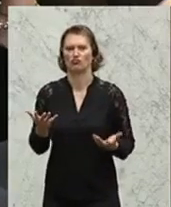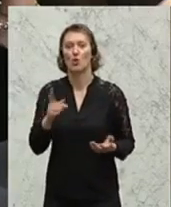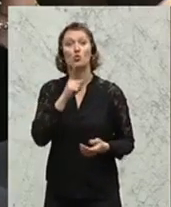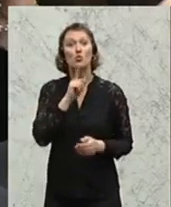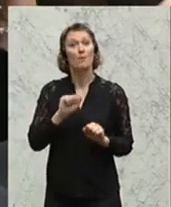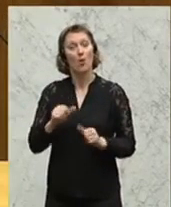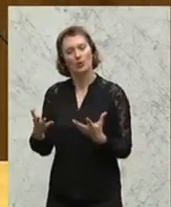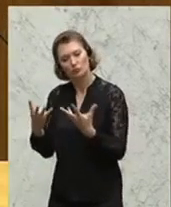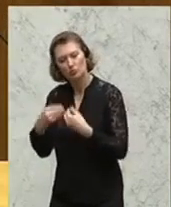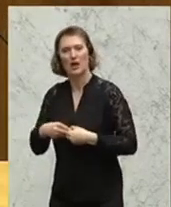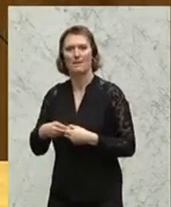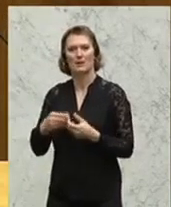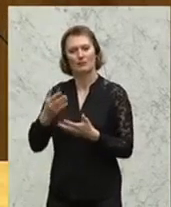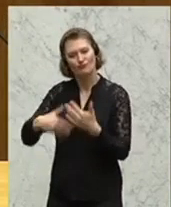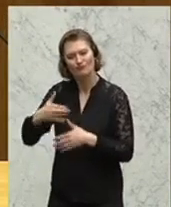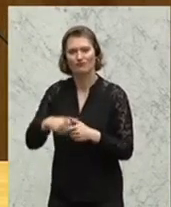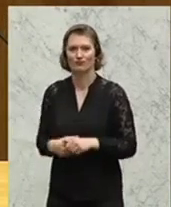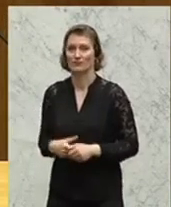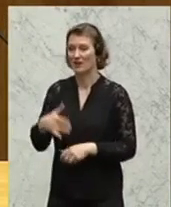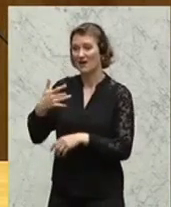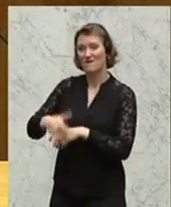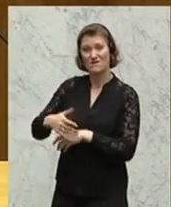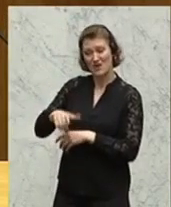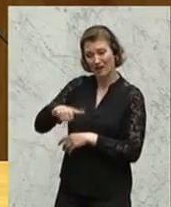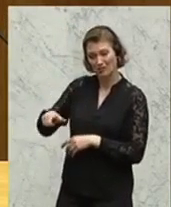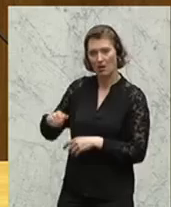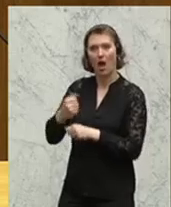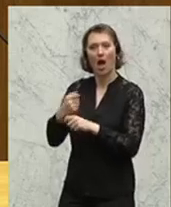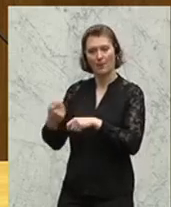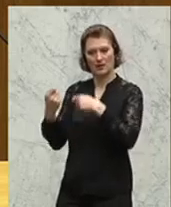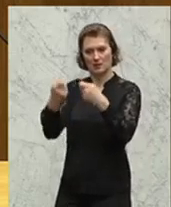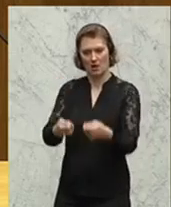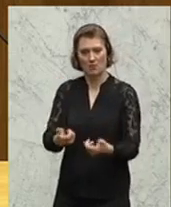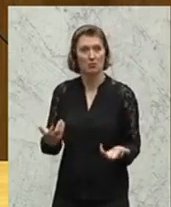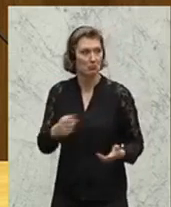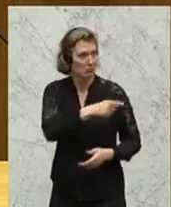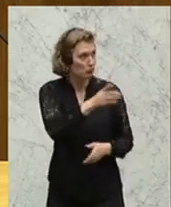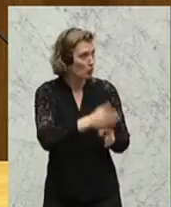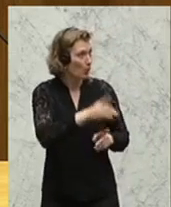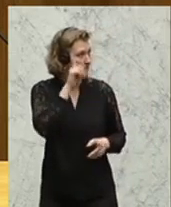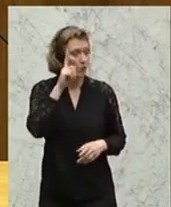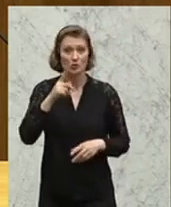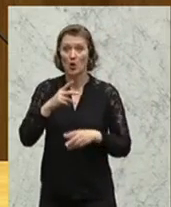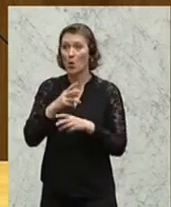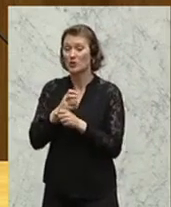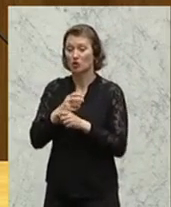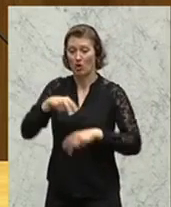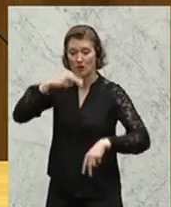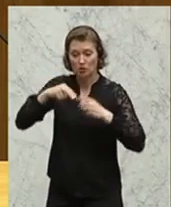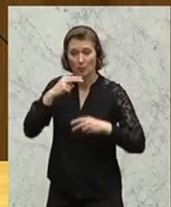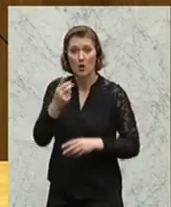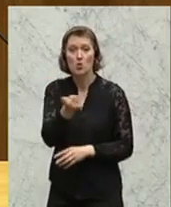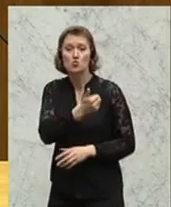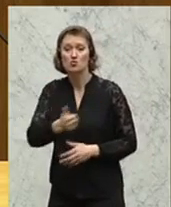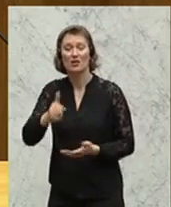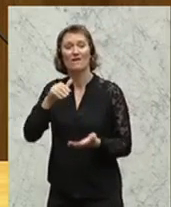nur miteinander. Wirte sind Arbeitgeber. Ich weiß nicht, ob Sie wissen, dass die österreichische Gastronomie fast 150.000